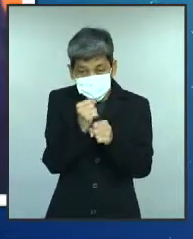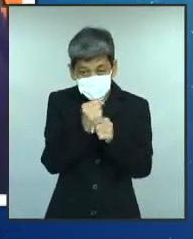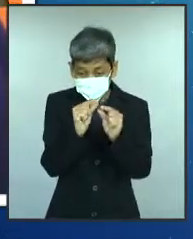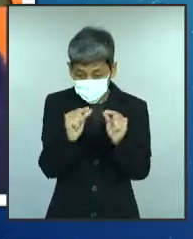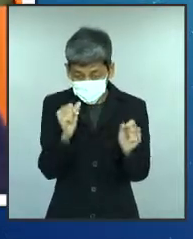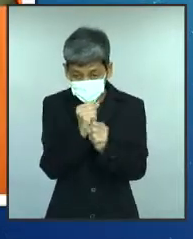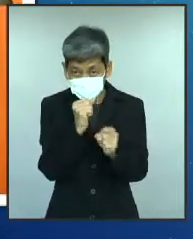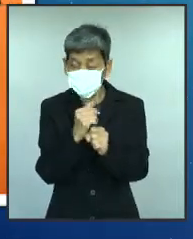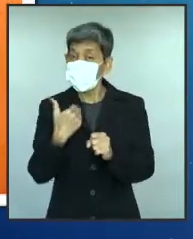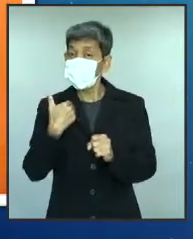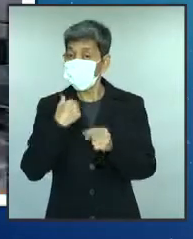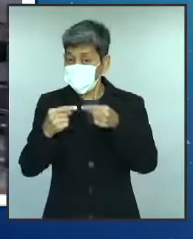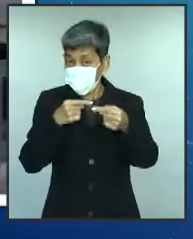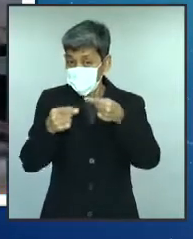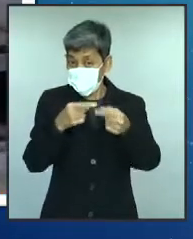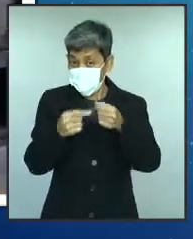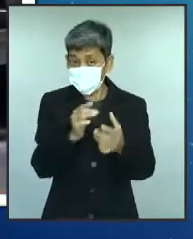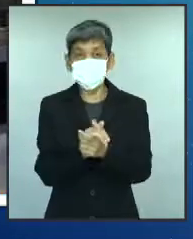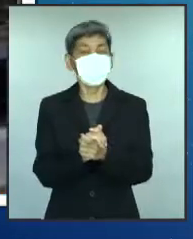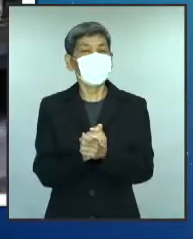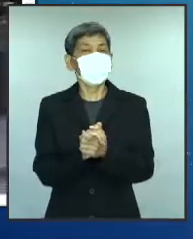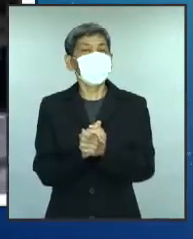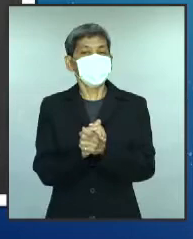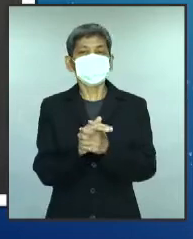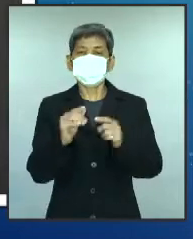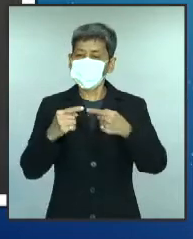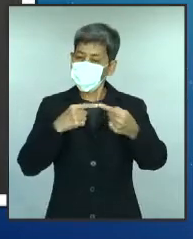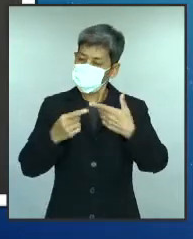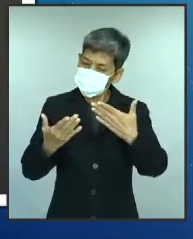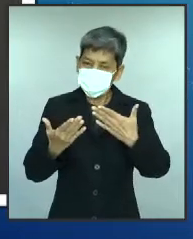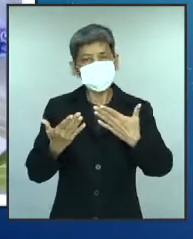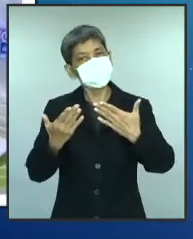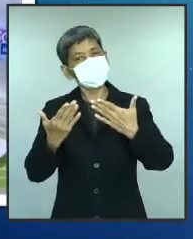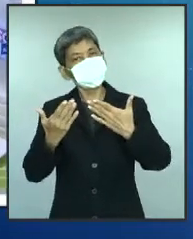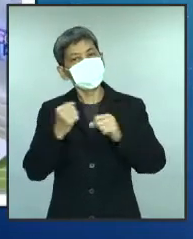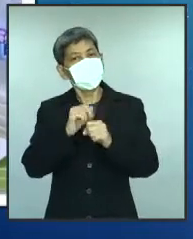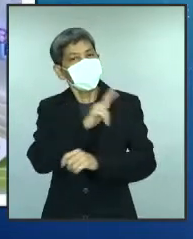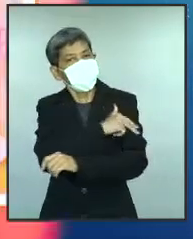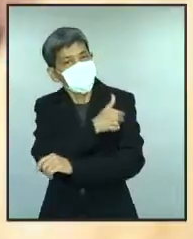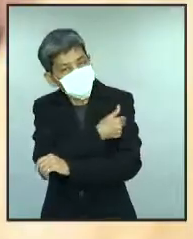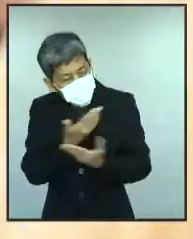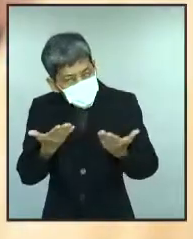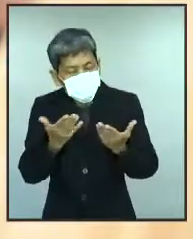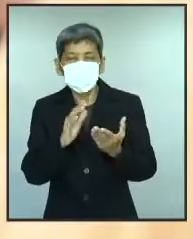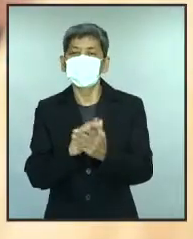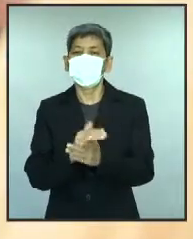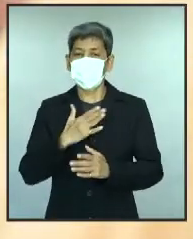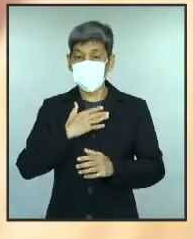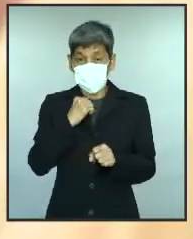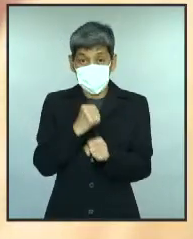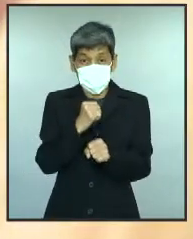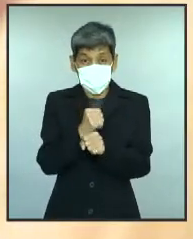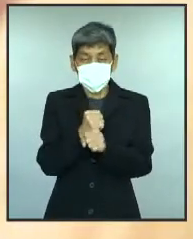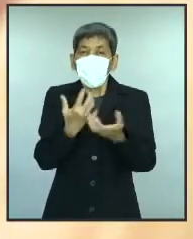ใช้โพลิเมอร์อย่างเช่นพลาสติกคลุมโรงเรือนนะครับหรือทางด้านการแพทย์เช่นอย่างของที่เรา